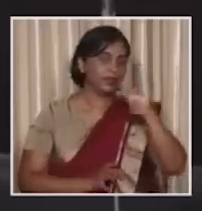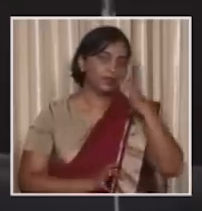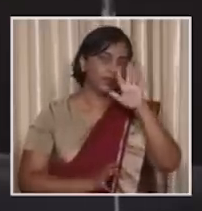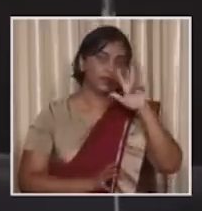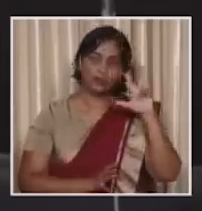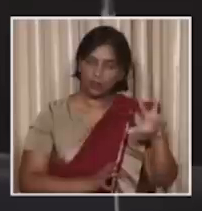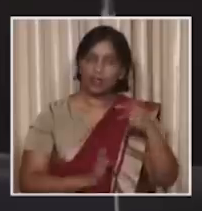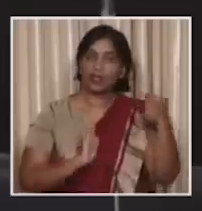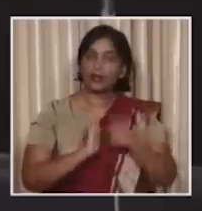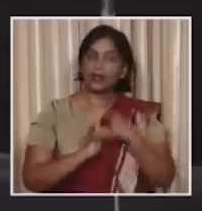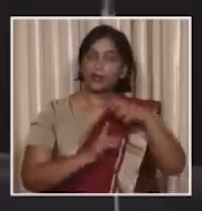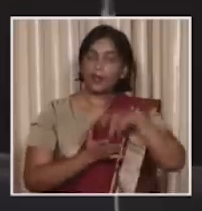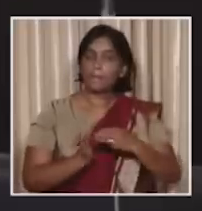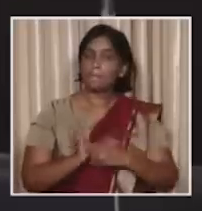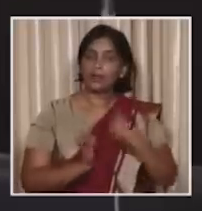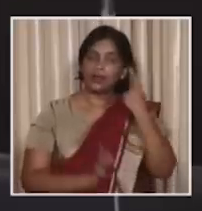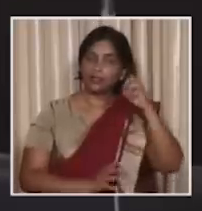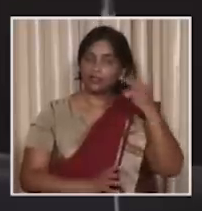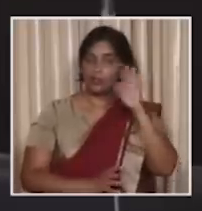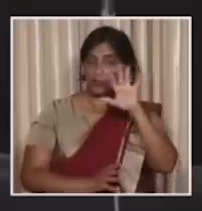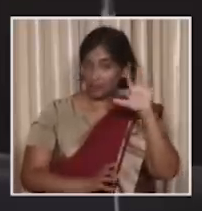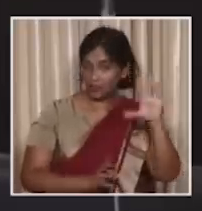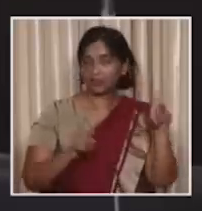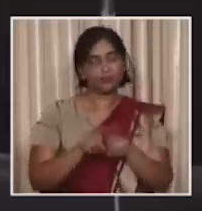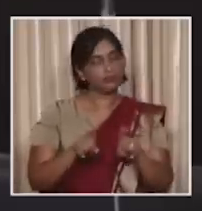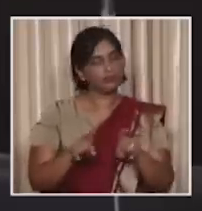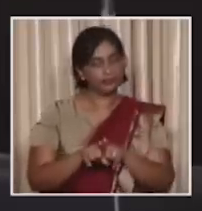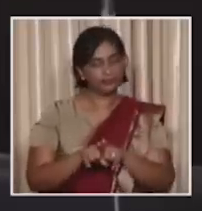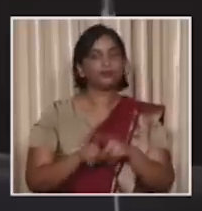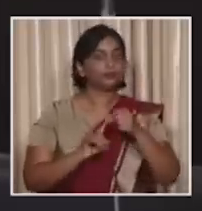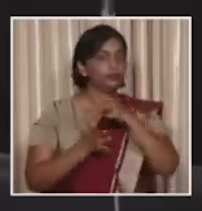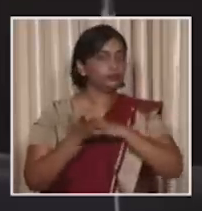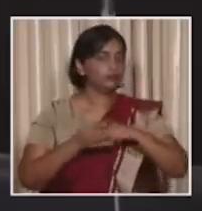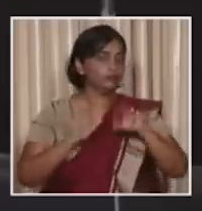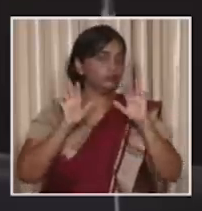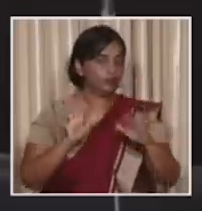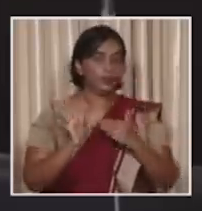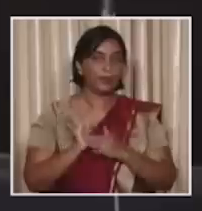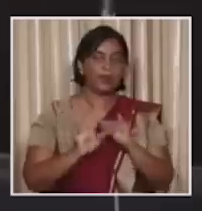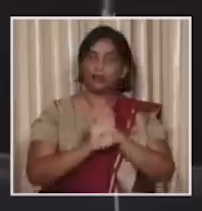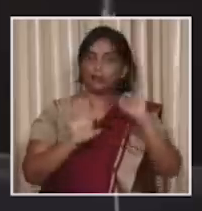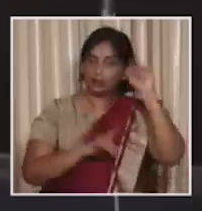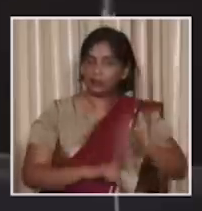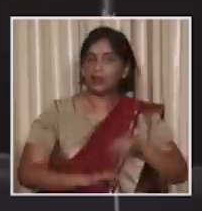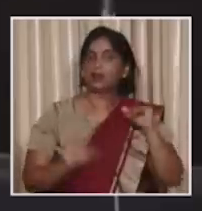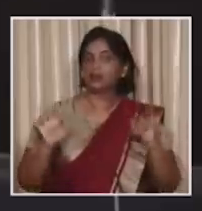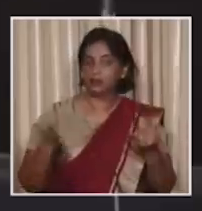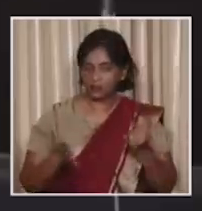1,458ක්, නැගෙනහිර පළාතට මිලියන 1,355ක් යනාදී වශයෙන් පළාත් නමේ මුළු එකතුව මිලියන